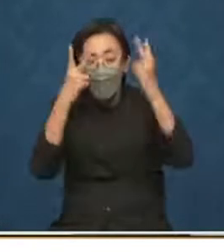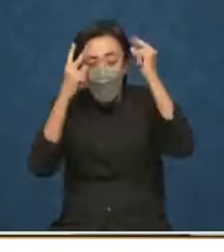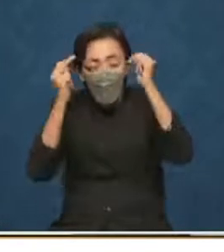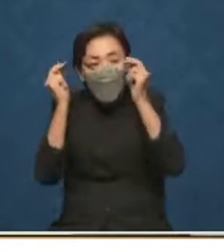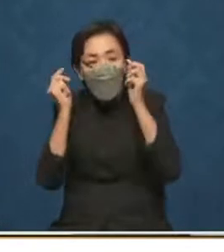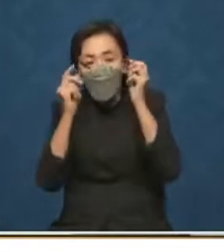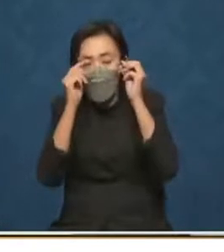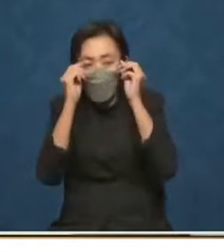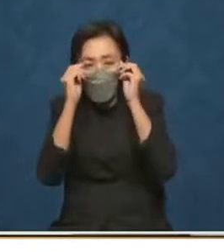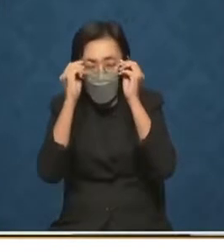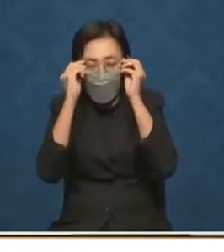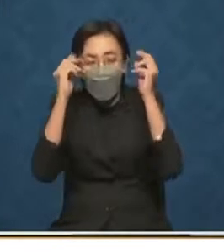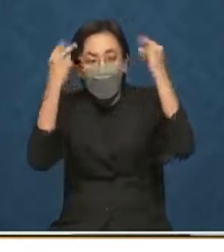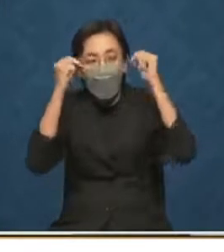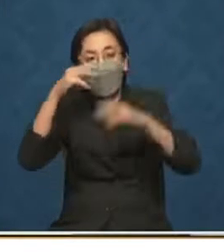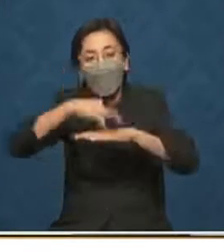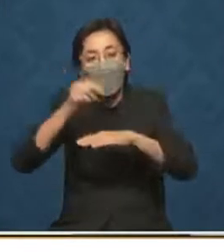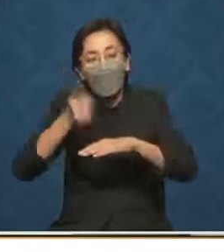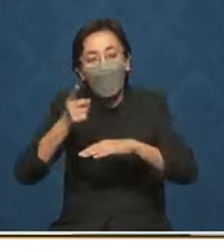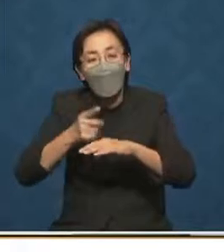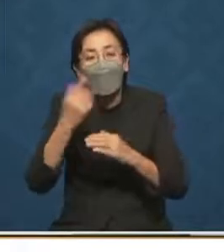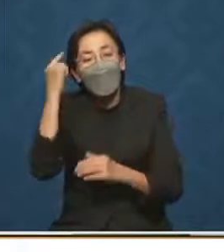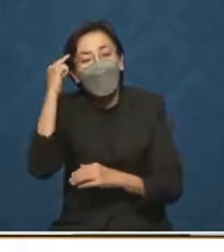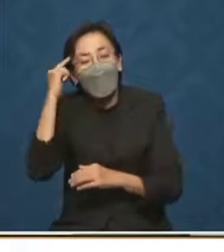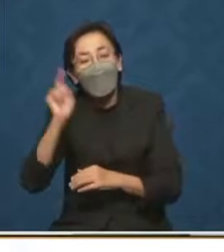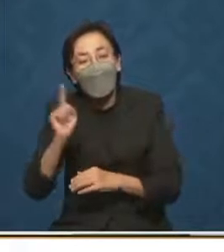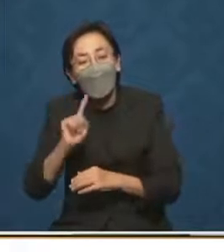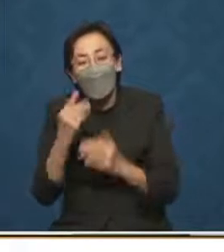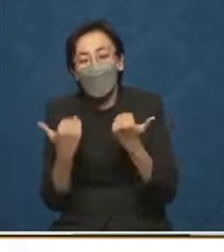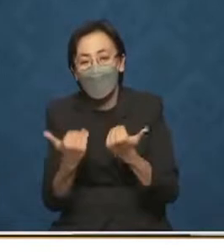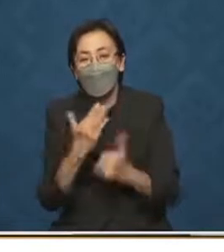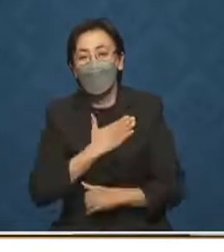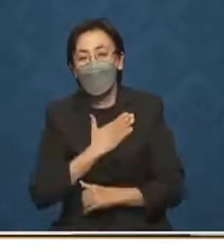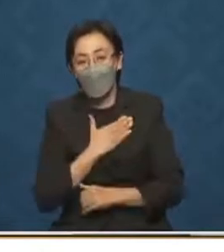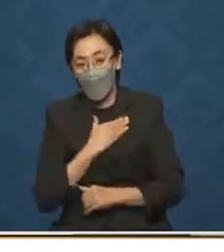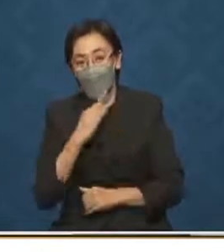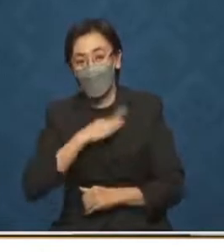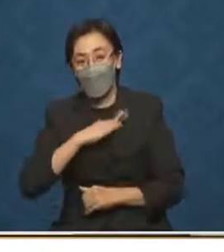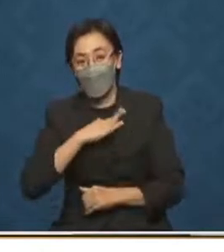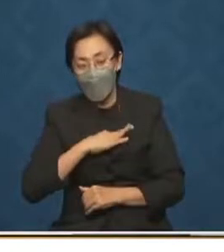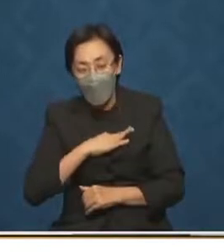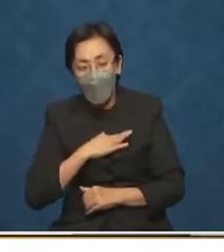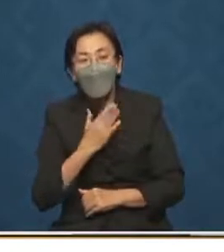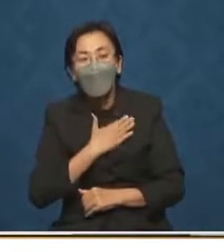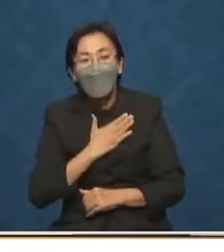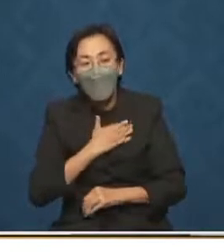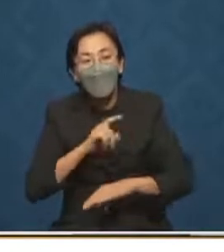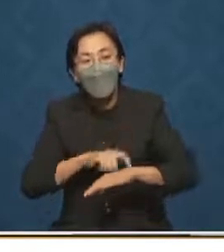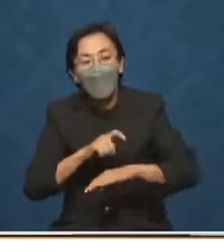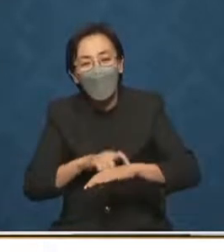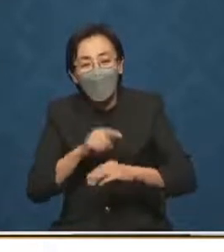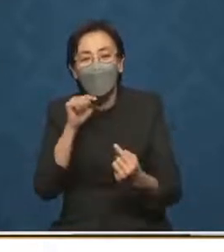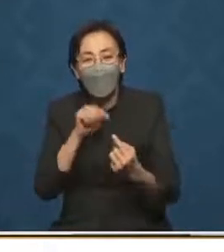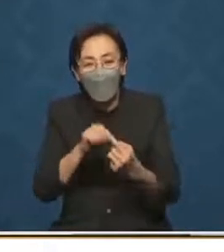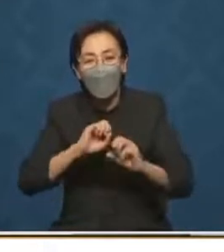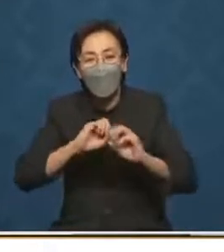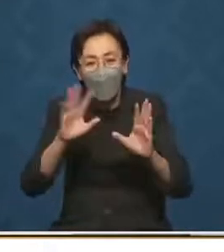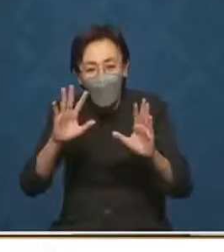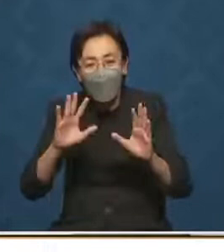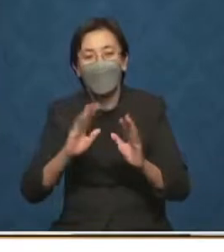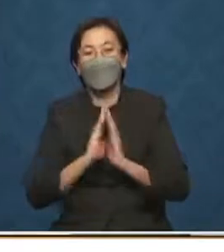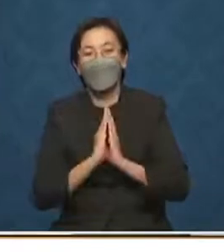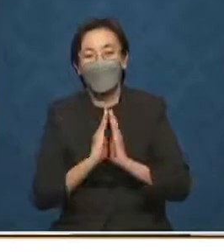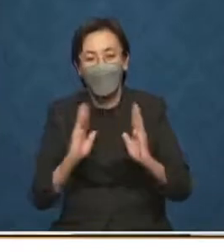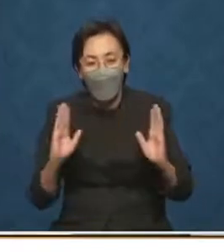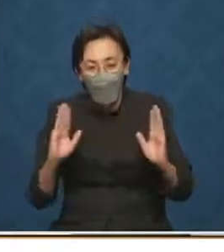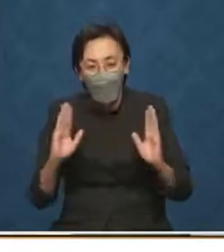ไม่ถอดใจหนีไปนะครับการอภิรไม่ไว้วงใจรอบหน้าผมเชอมนว่าข้อมูลและเวลาที่เหมาะสมชาดเยนครักอบ